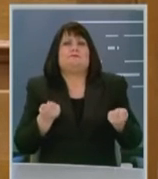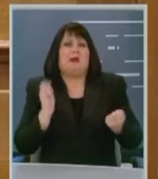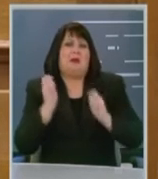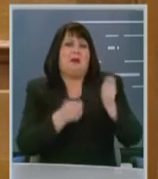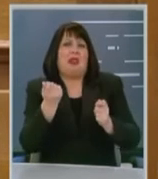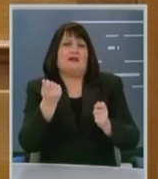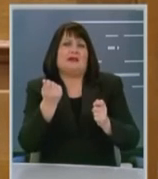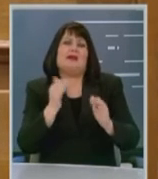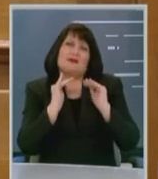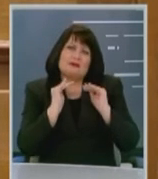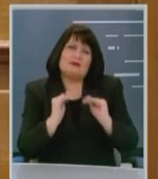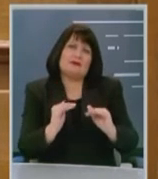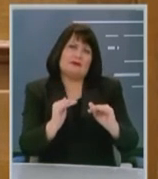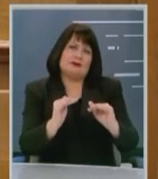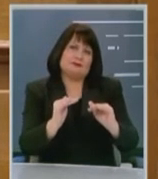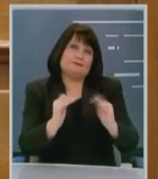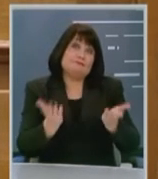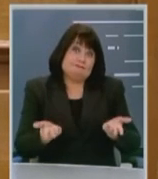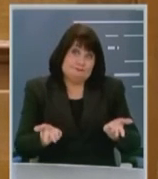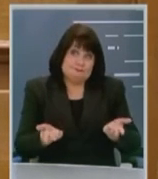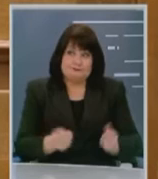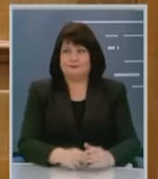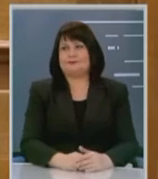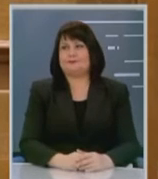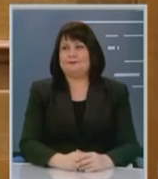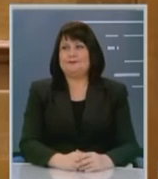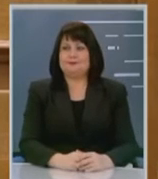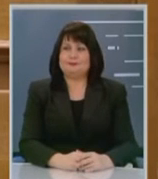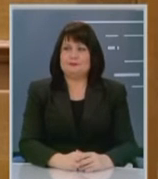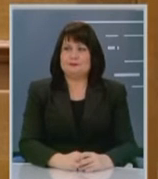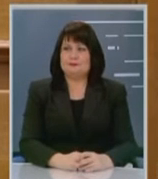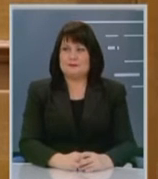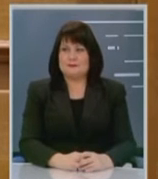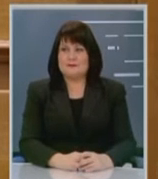εξακολουθεί δυστυχώς για τα συγκεκριμένα ζητήματα να υπάρχει τέτοια προσέγγιση.